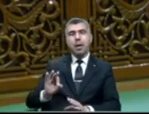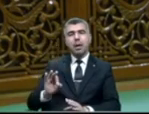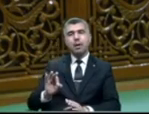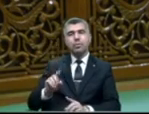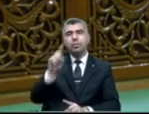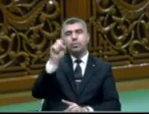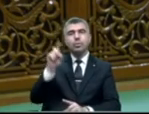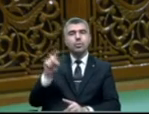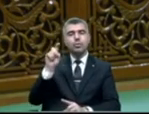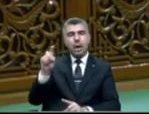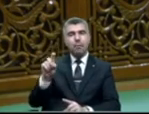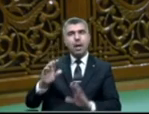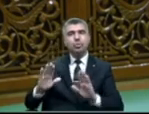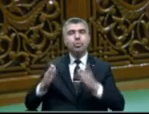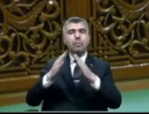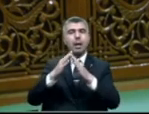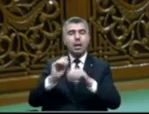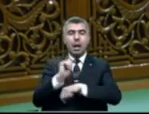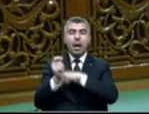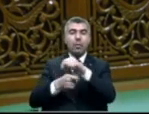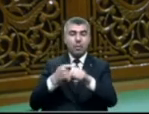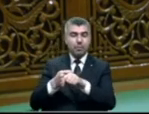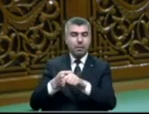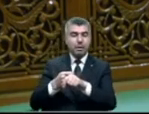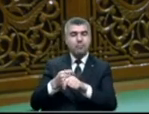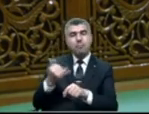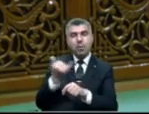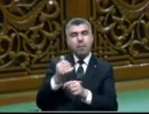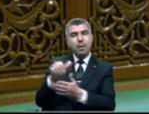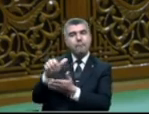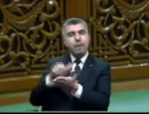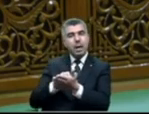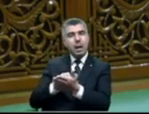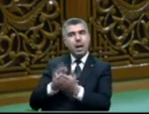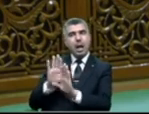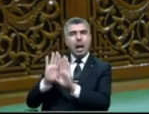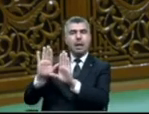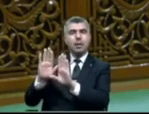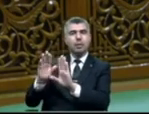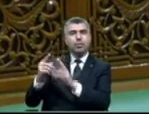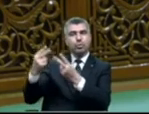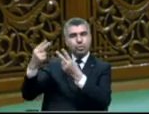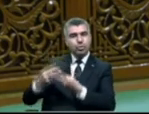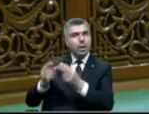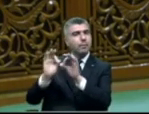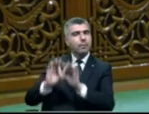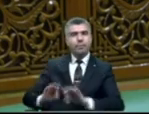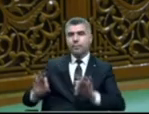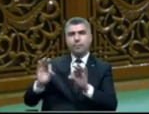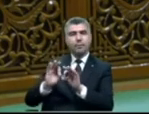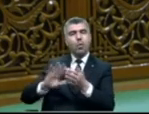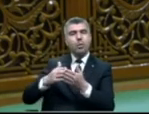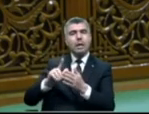في جامعه ترابيه جبليه، خصنا نردوا البال على الفلاح يبقى تما، الساكنه تبقى تما، يكون عنده كل شيء